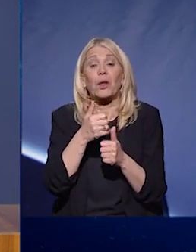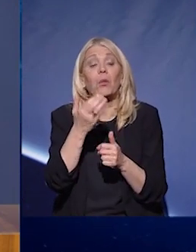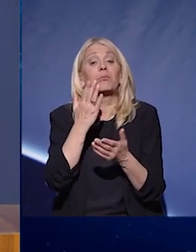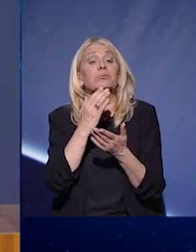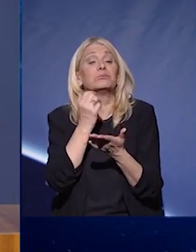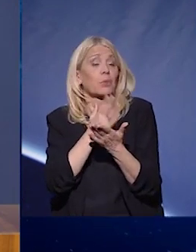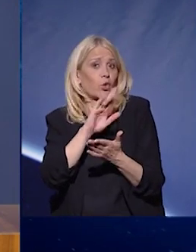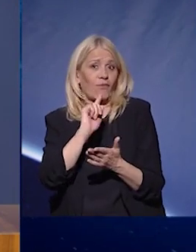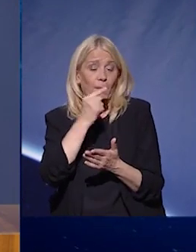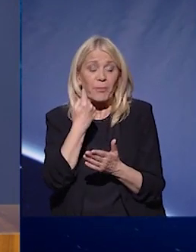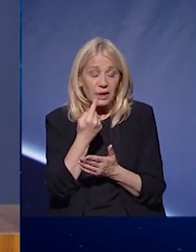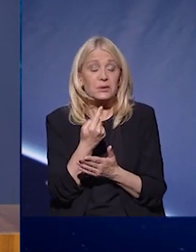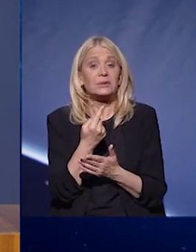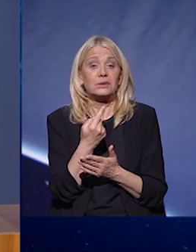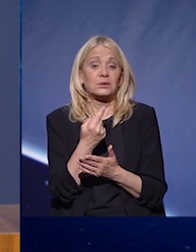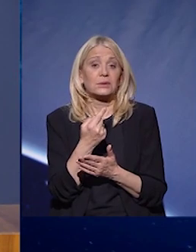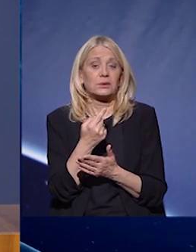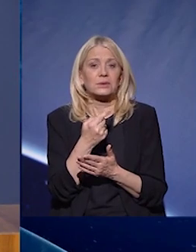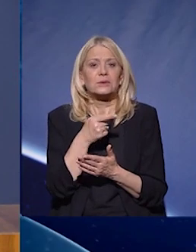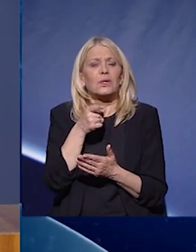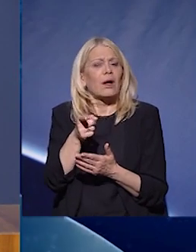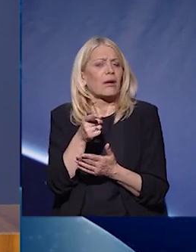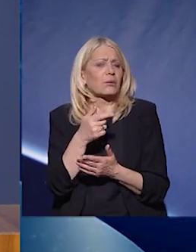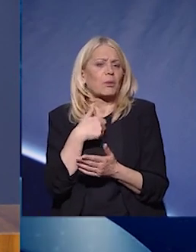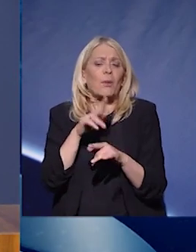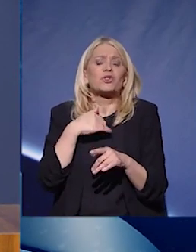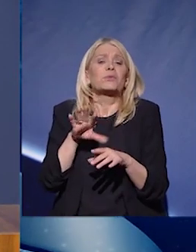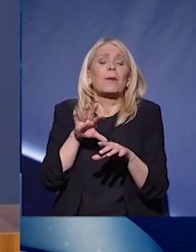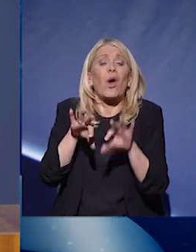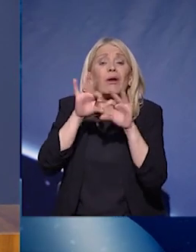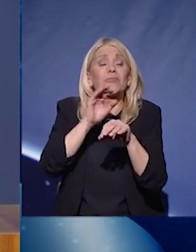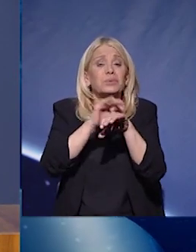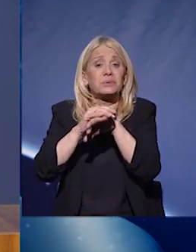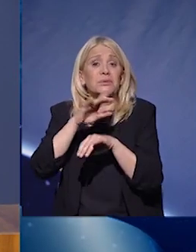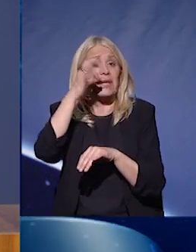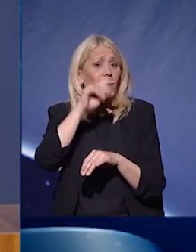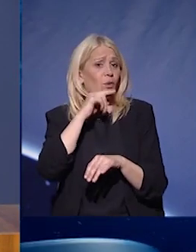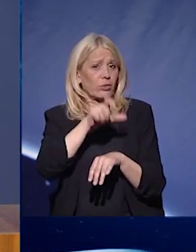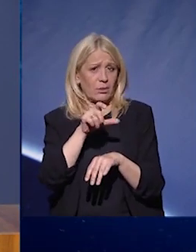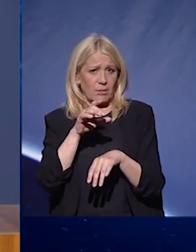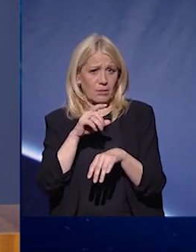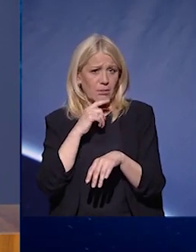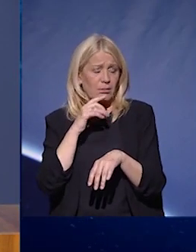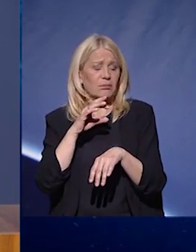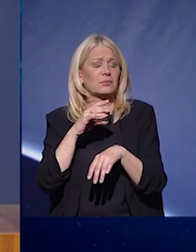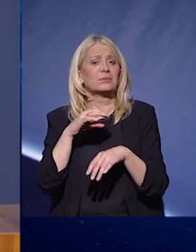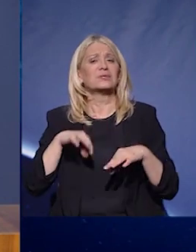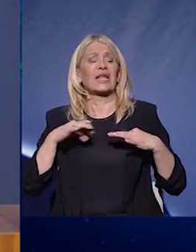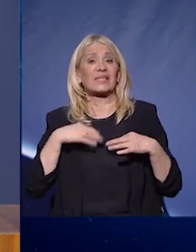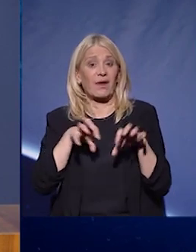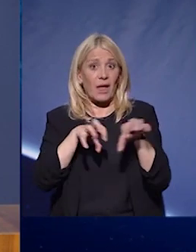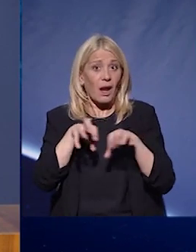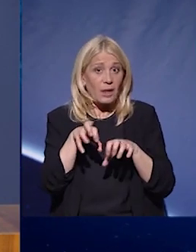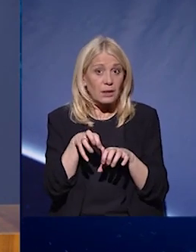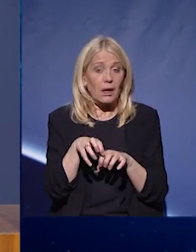bris. Nema, asimptomatske možemo otkrivati samo kod zdravstvenih radnika. Znate, kad je neko